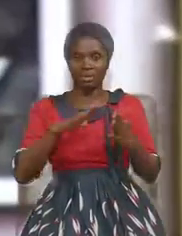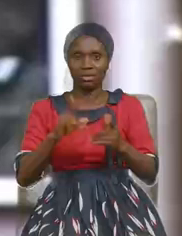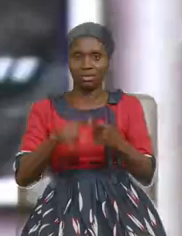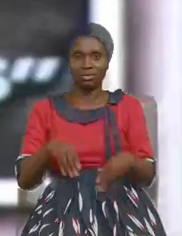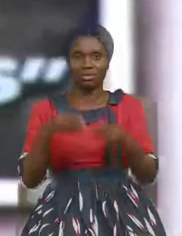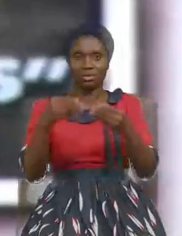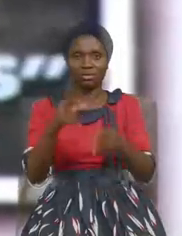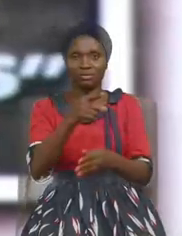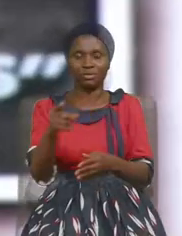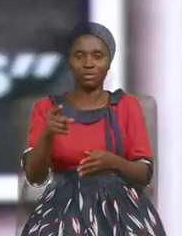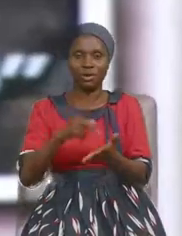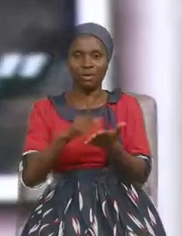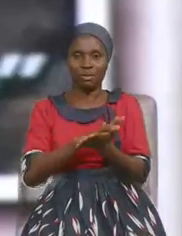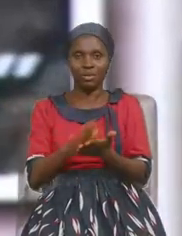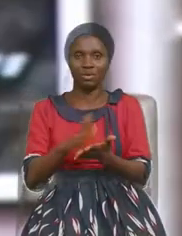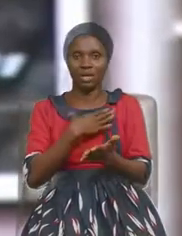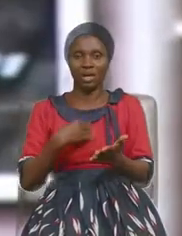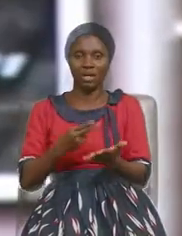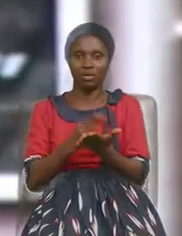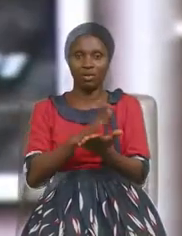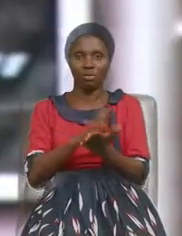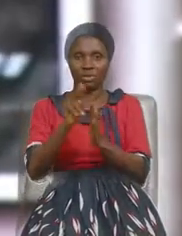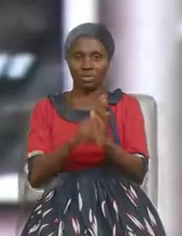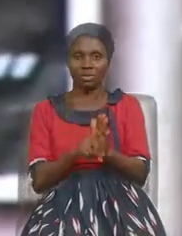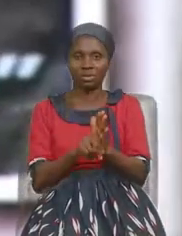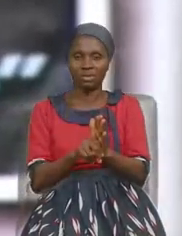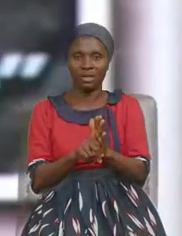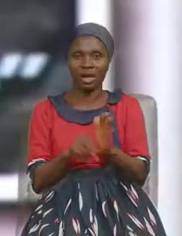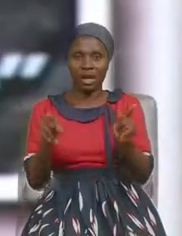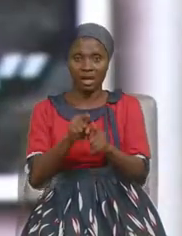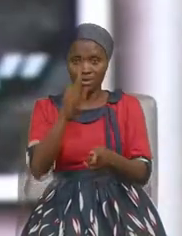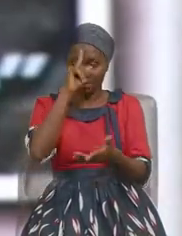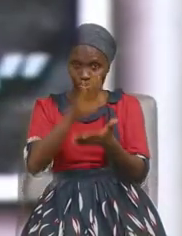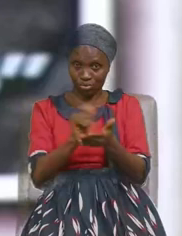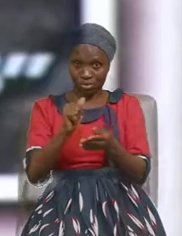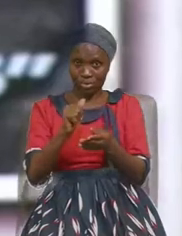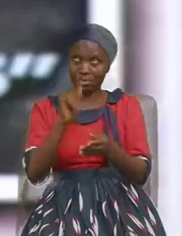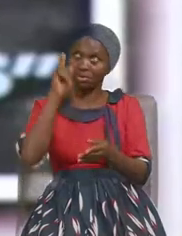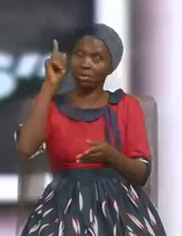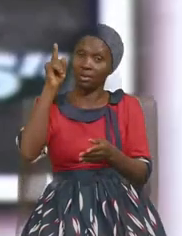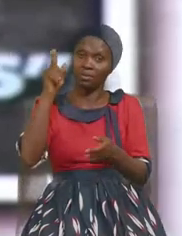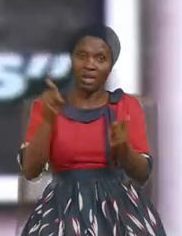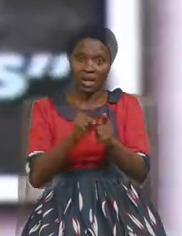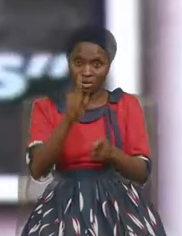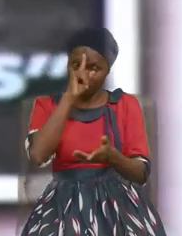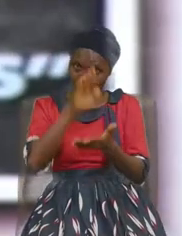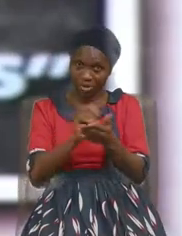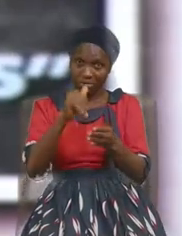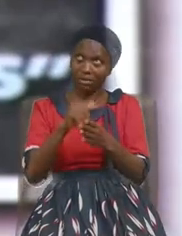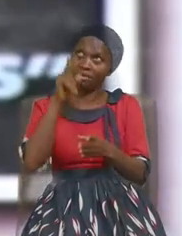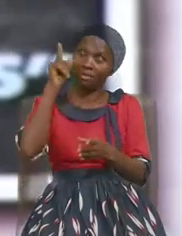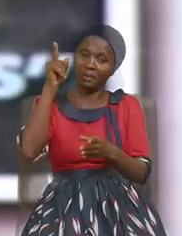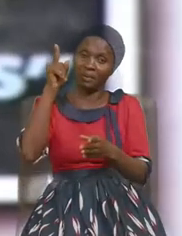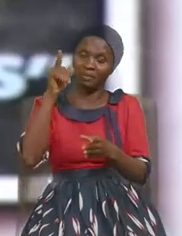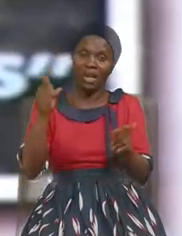donner la pureté et la sainteté. Et comme tu te confies à lui, comme tu crois en lui, comme